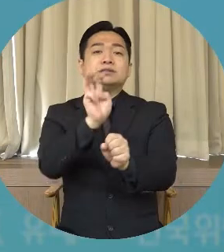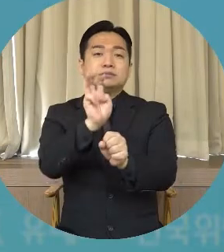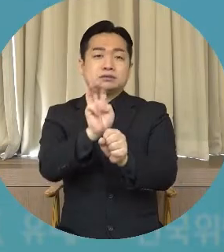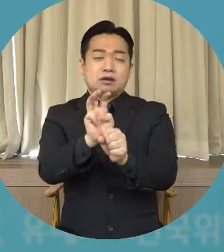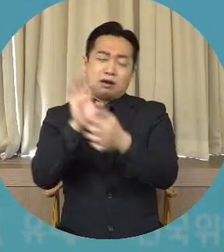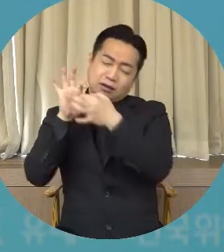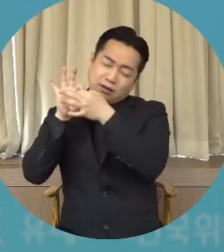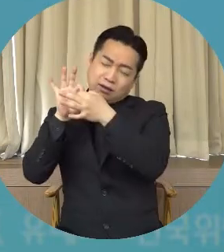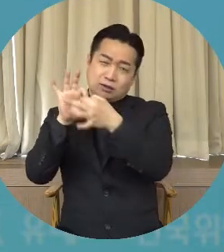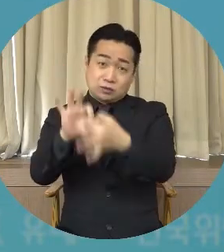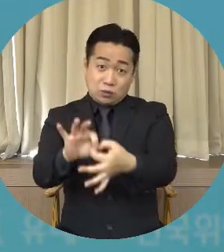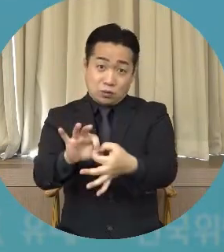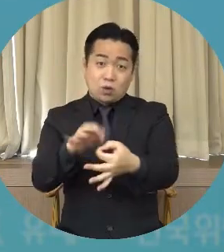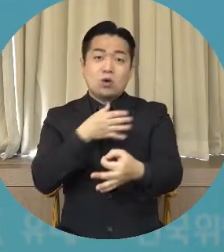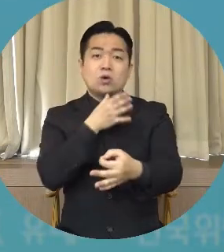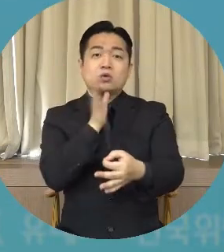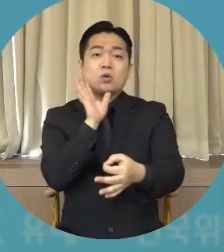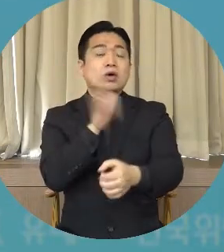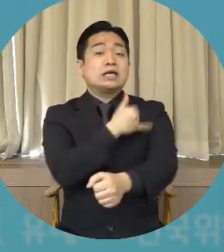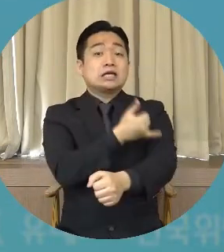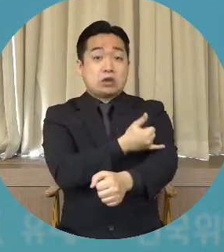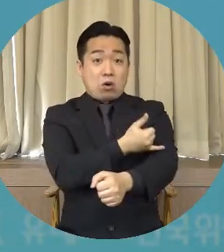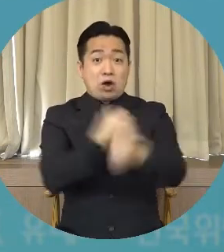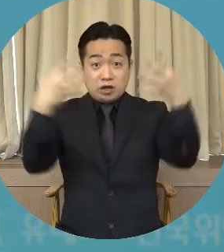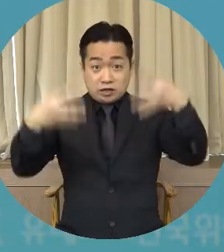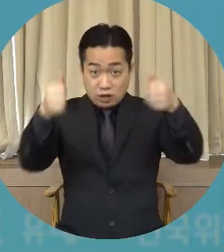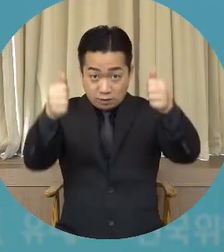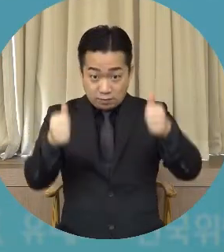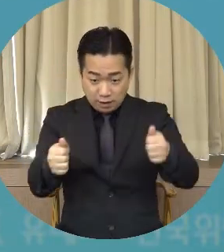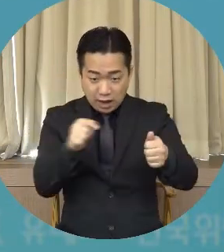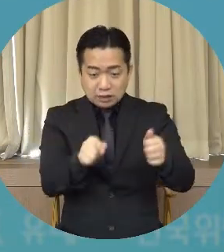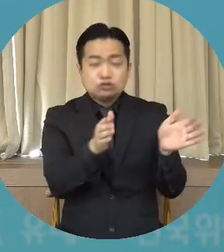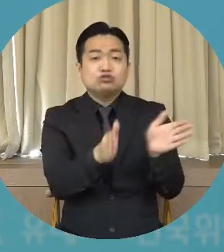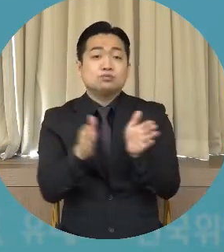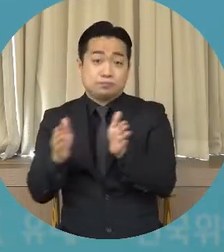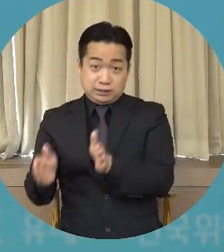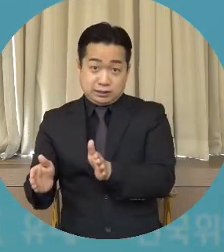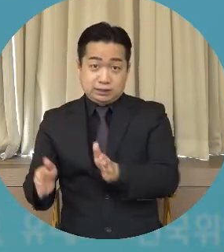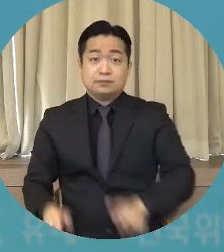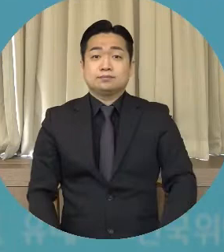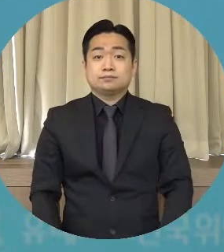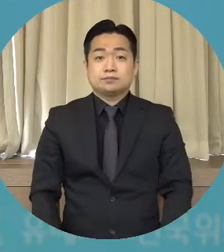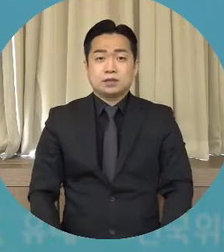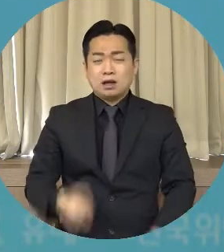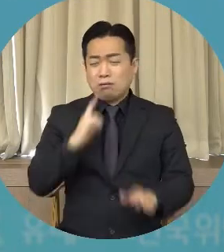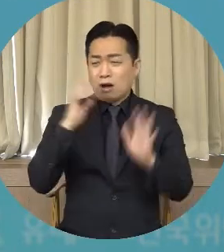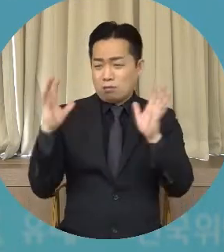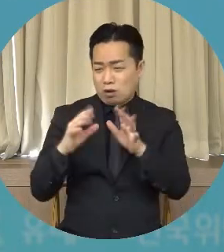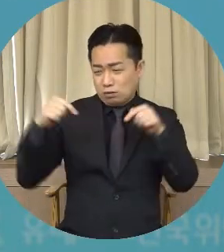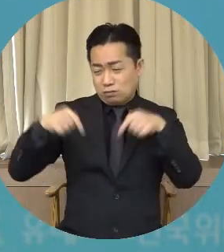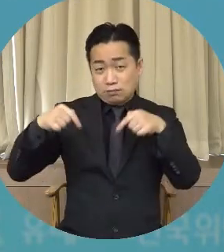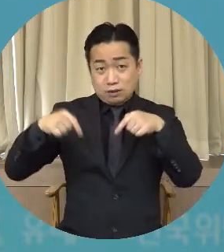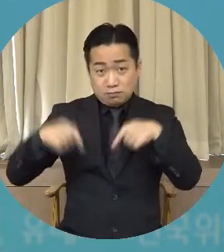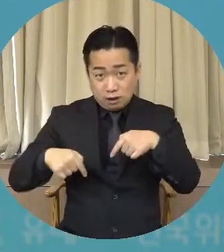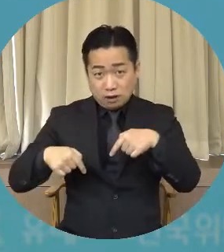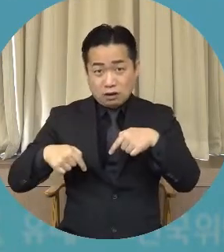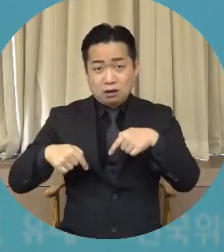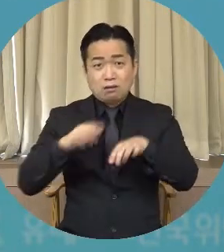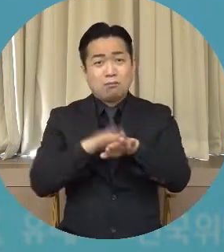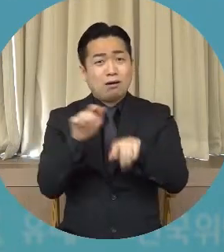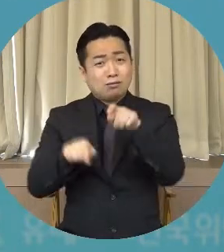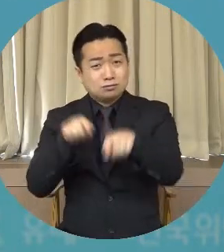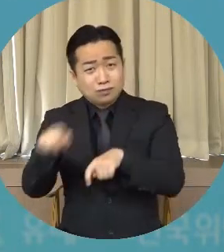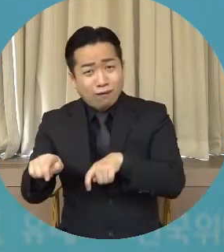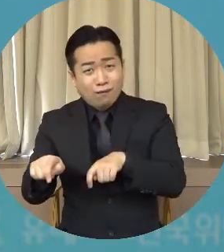가까이를 노인인권 협약에 대한 준비, 논의, 액션 플랜 이런